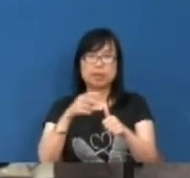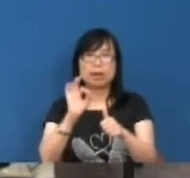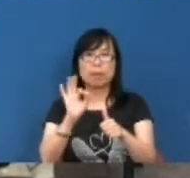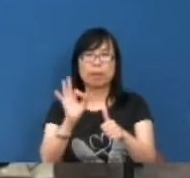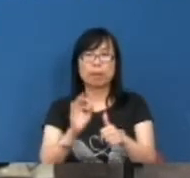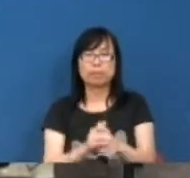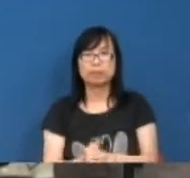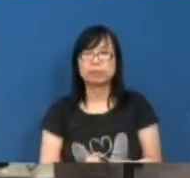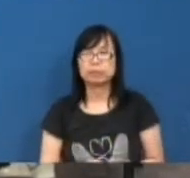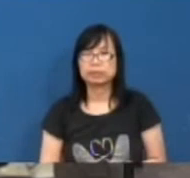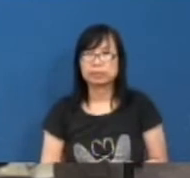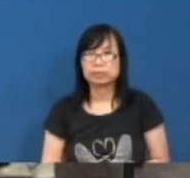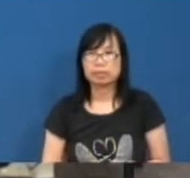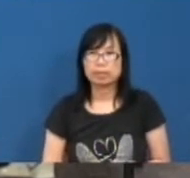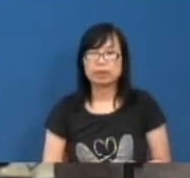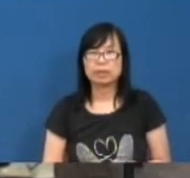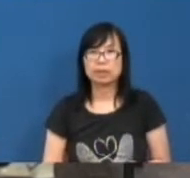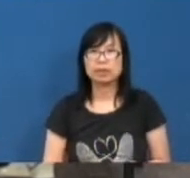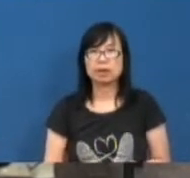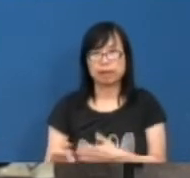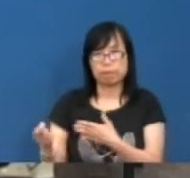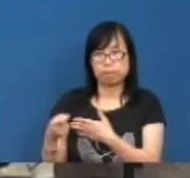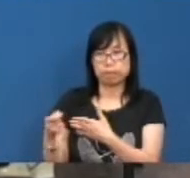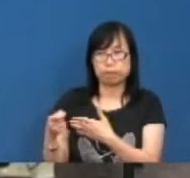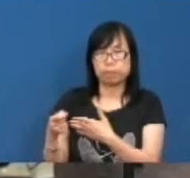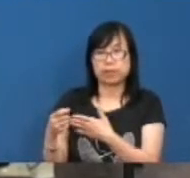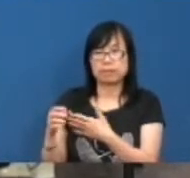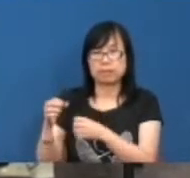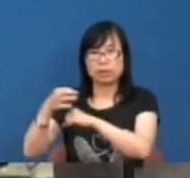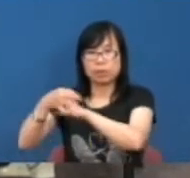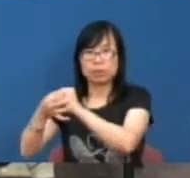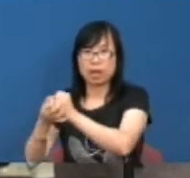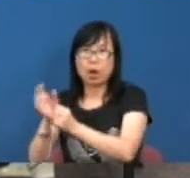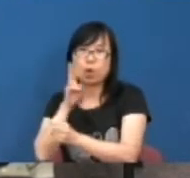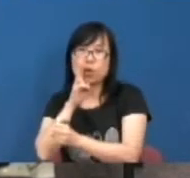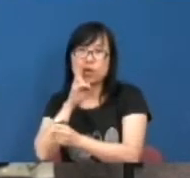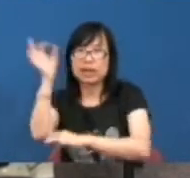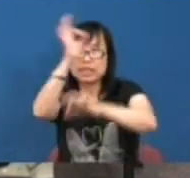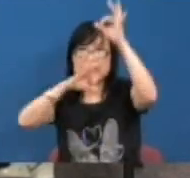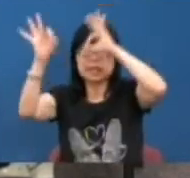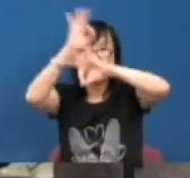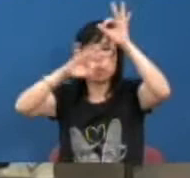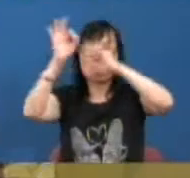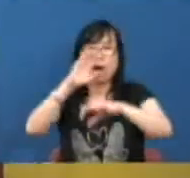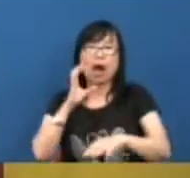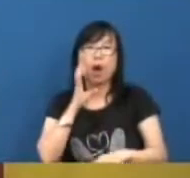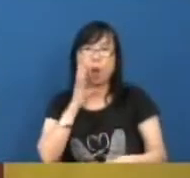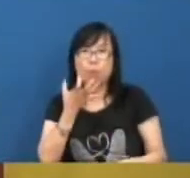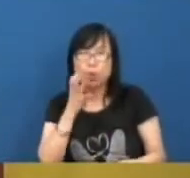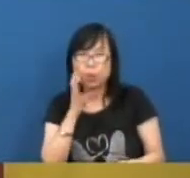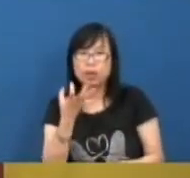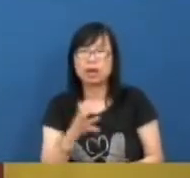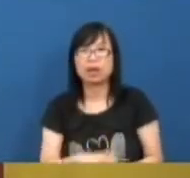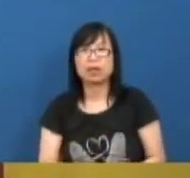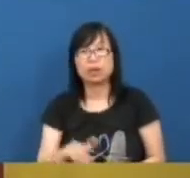多好像你看看我們鄰近的國家或者地方，好像新加坡那樣，或者甚至澳門我看到呢，它就